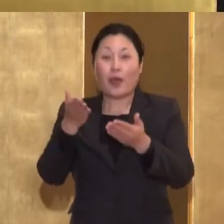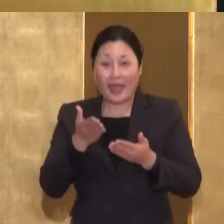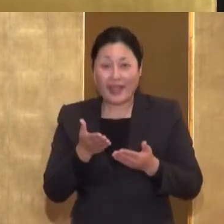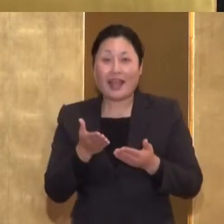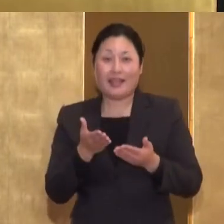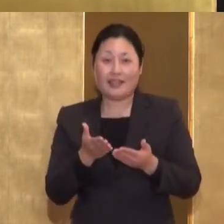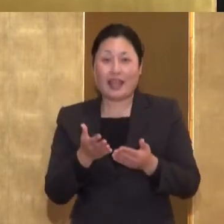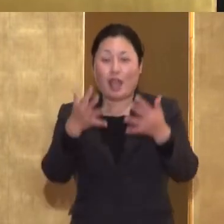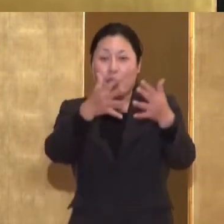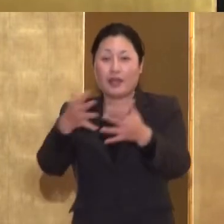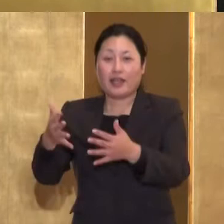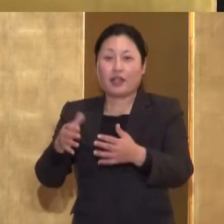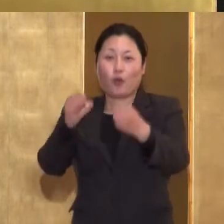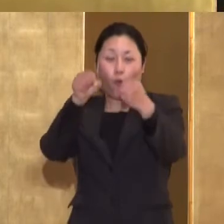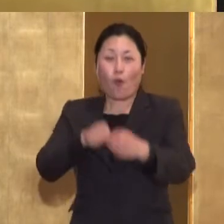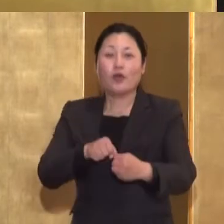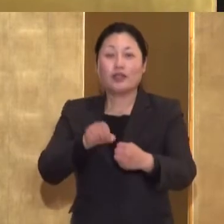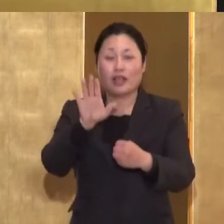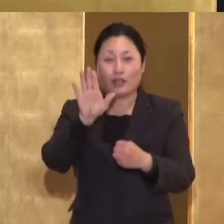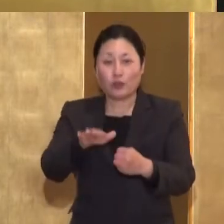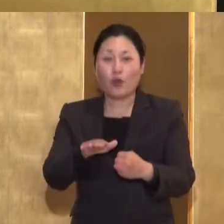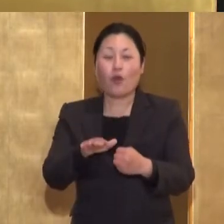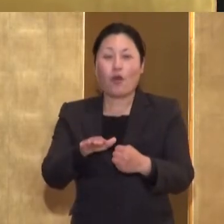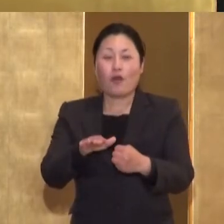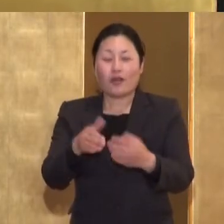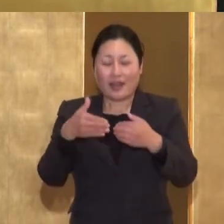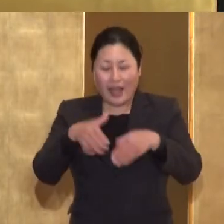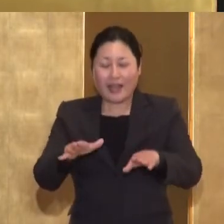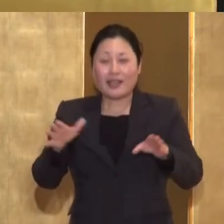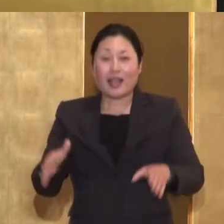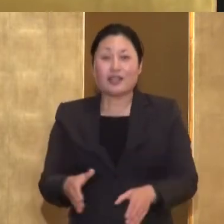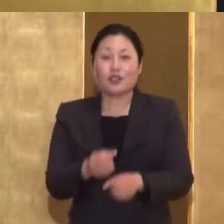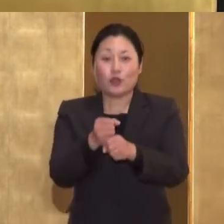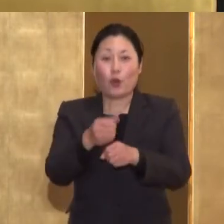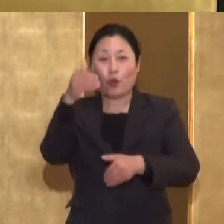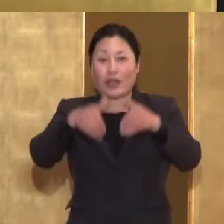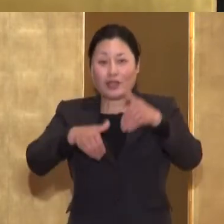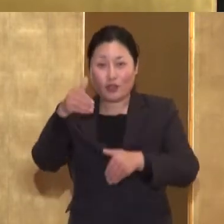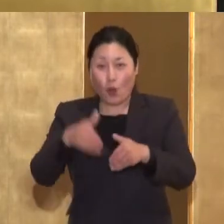た昭和44年も鳥年でありました。